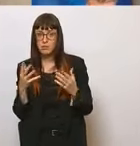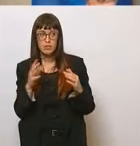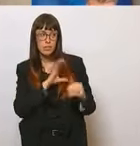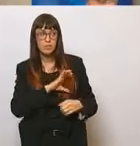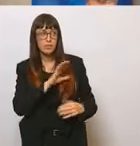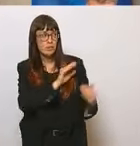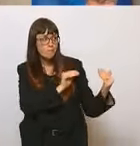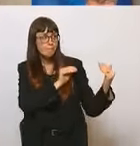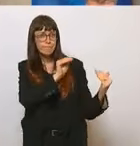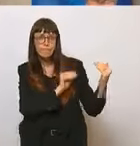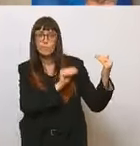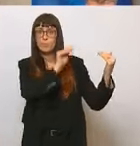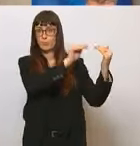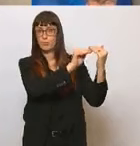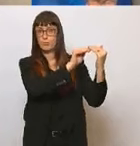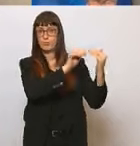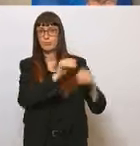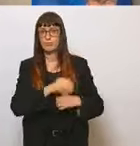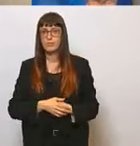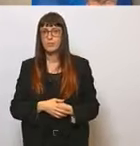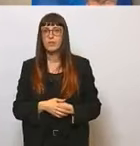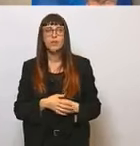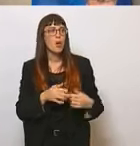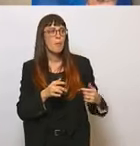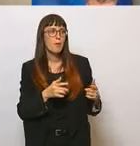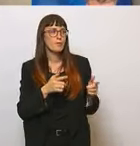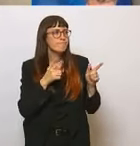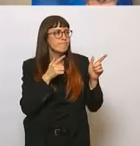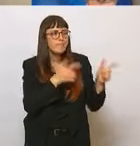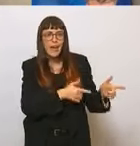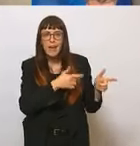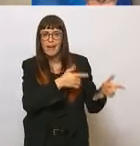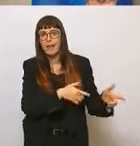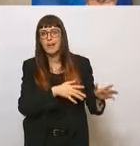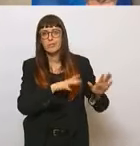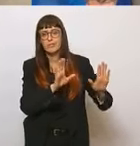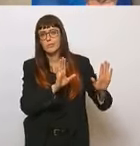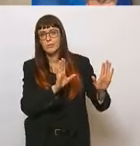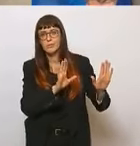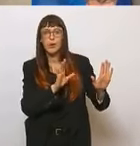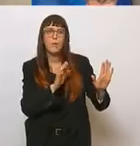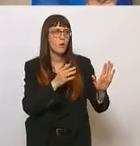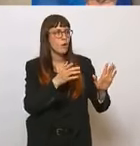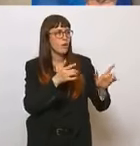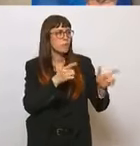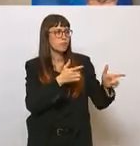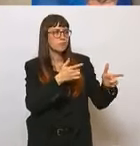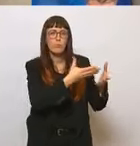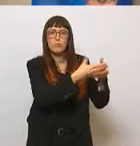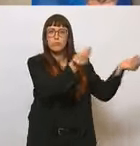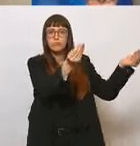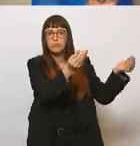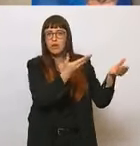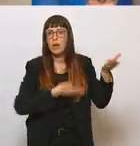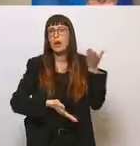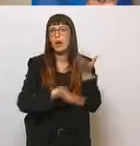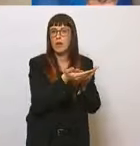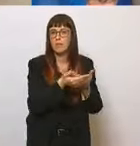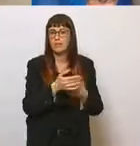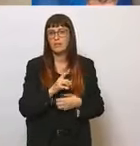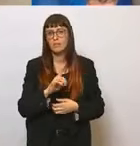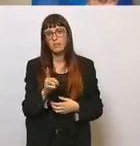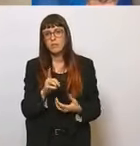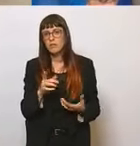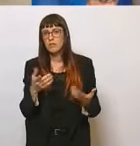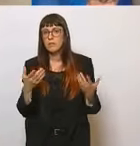Aujourd'hui, l'enjeu c'est pas de faire une espèce de guerre ouverte, c'est les GAFAM ou c'est nous. Je pense que le but c'est d'arrêter d'être